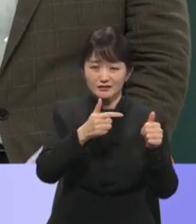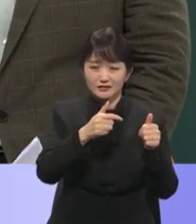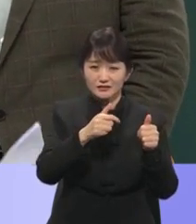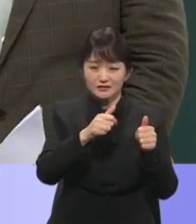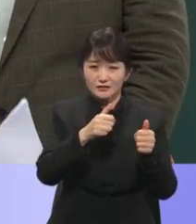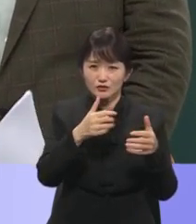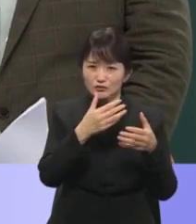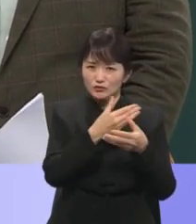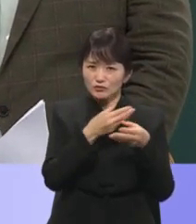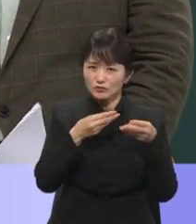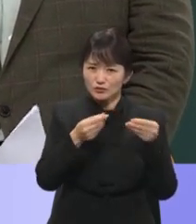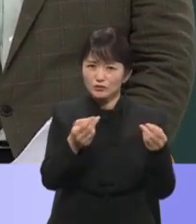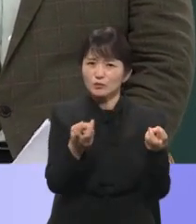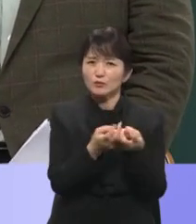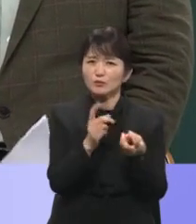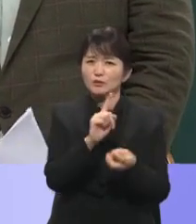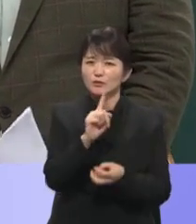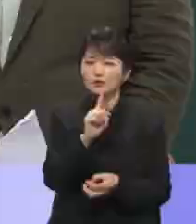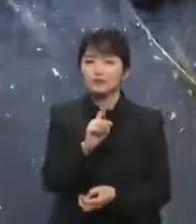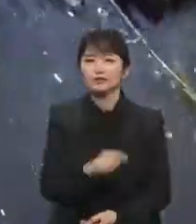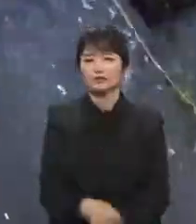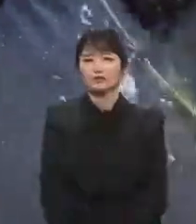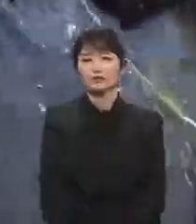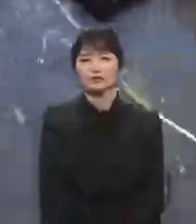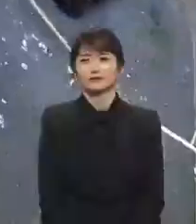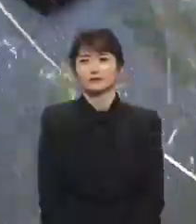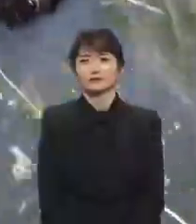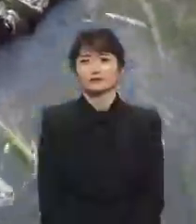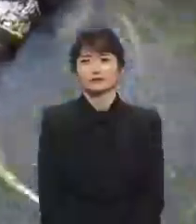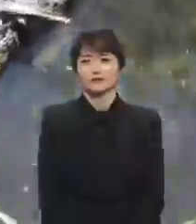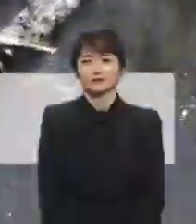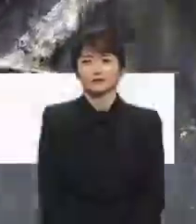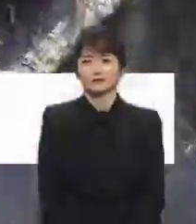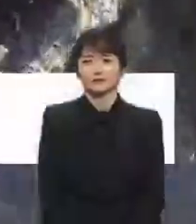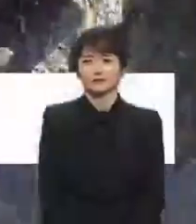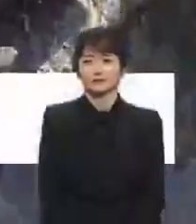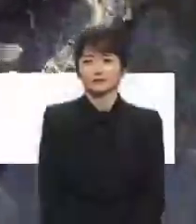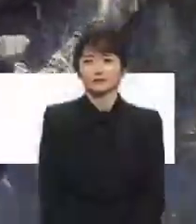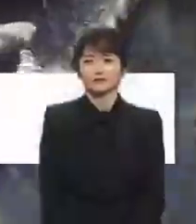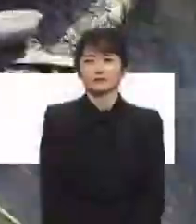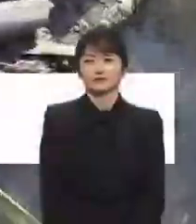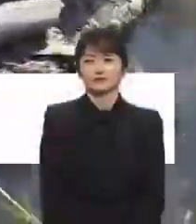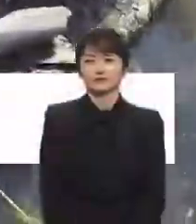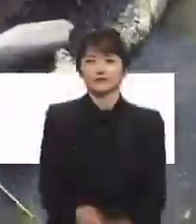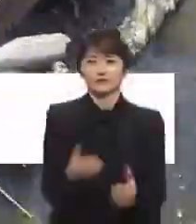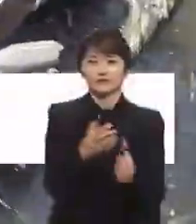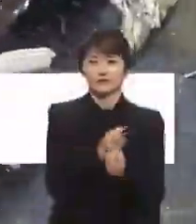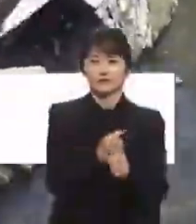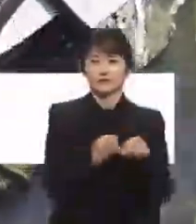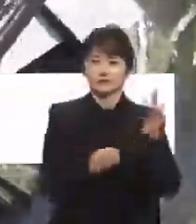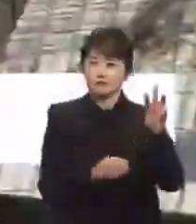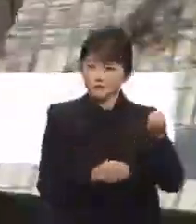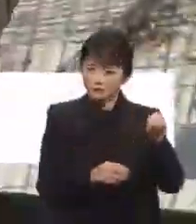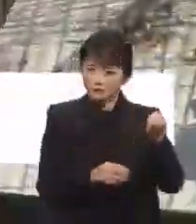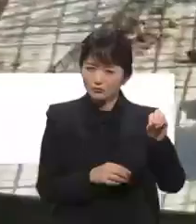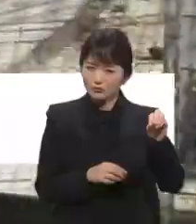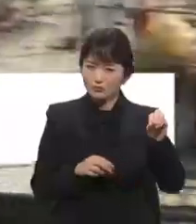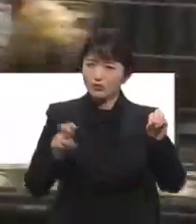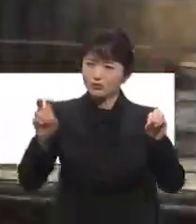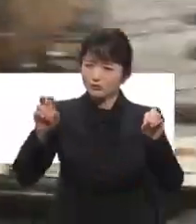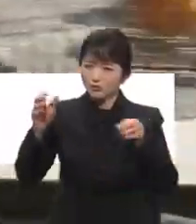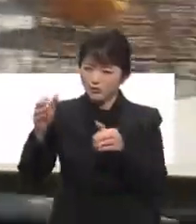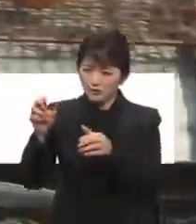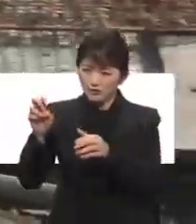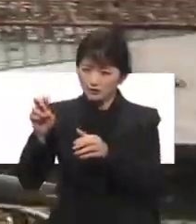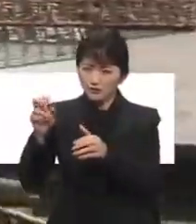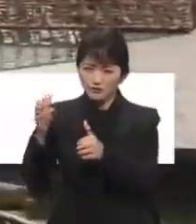한번 물어봤습니다 예네 한번 볼까요네 3만 마리는 되지요 20마리 잡고 50 마리도 잡은 적도 있지요